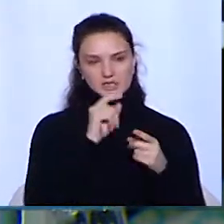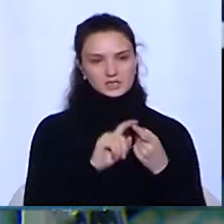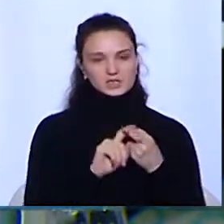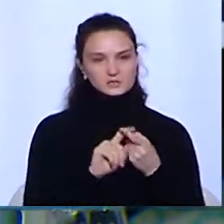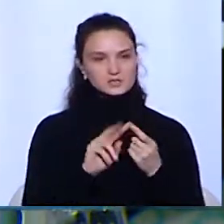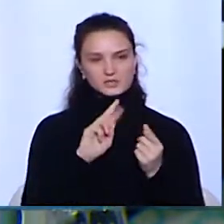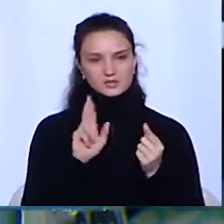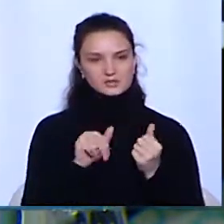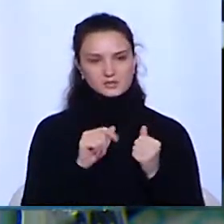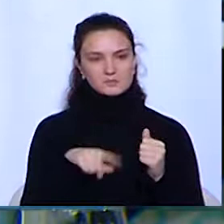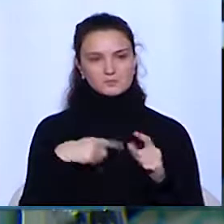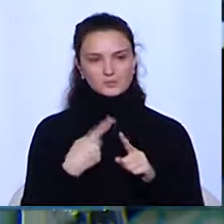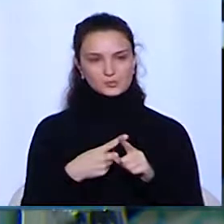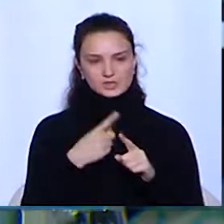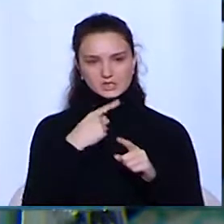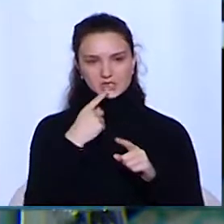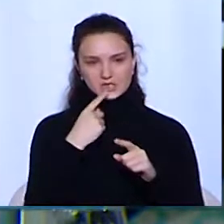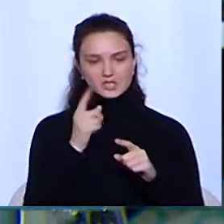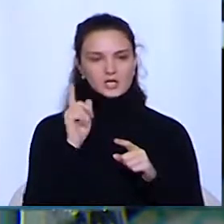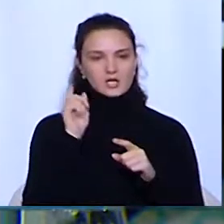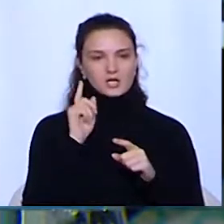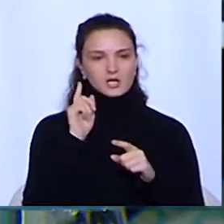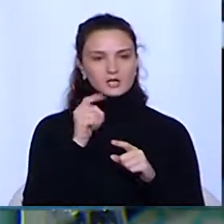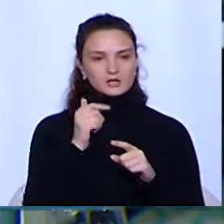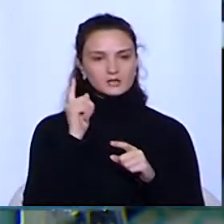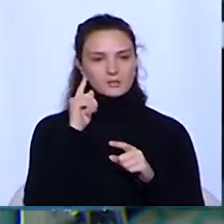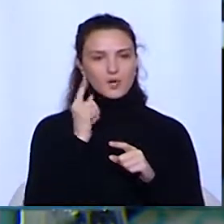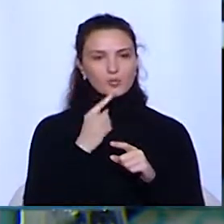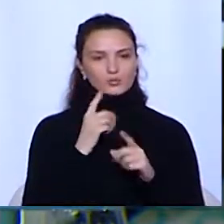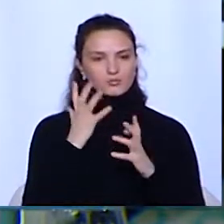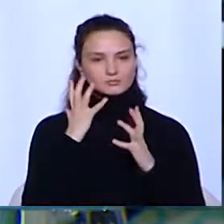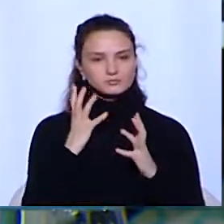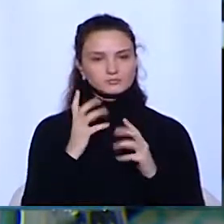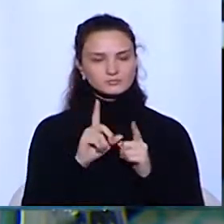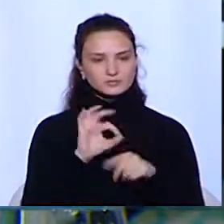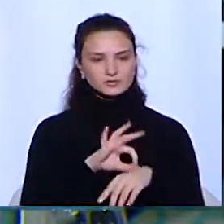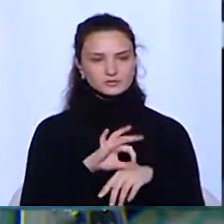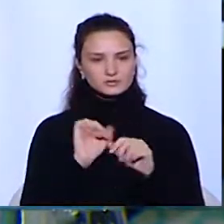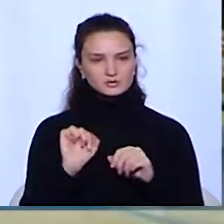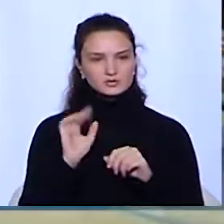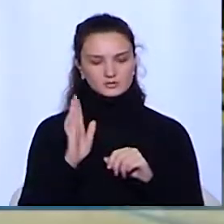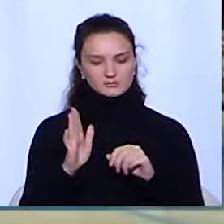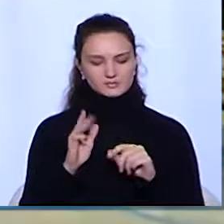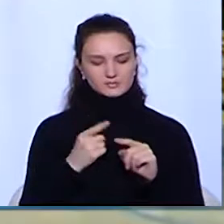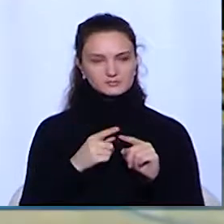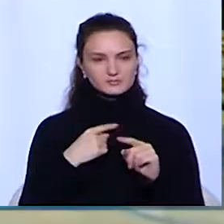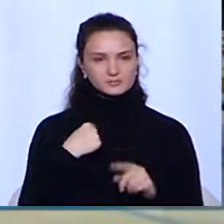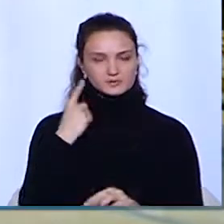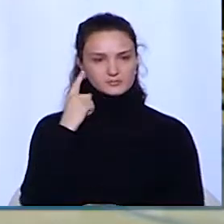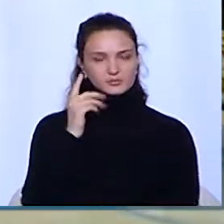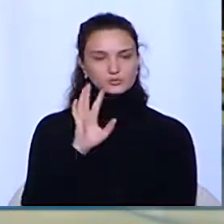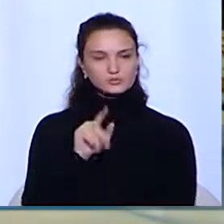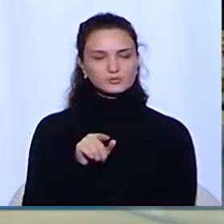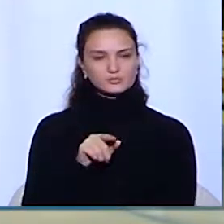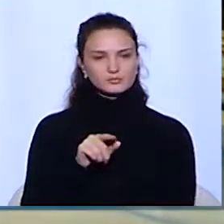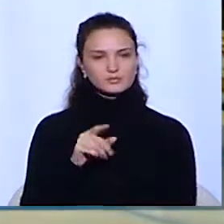გრიპისგან და პლუს ამას წითელა წითურა და ყმაყურისაგან იქნება დაცული. ეს ძალიან მარტივია. სიმართლე ხართ, მე არ მეგონა რომ განმარტება